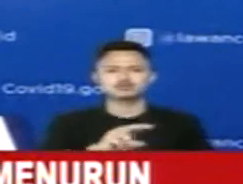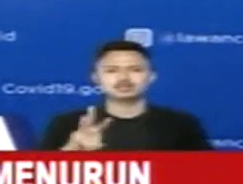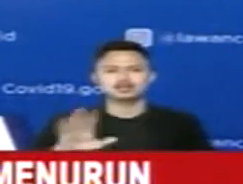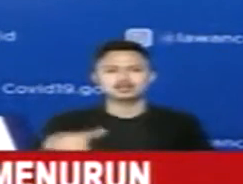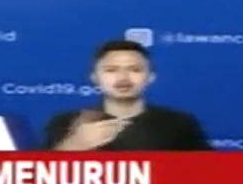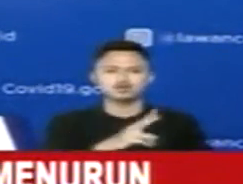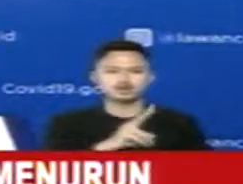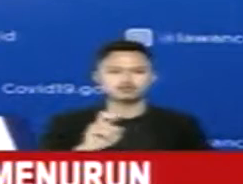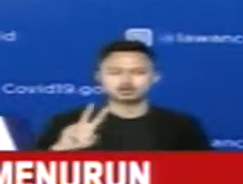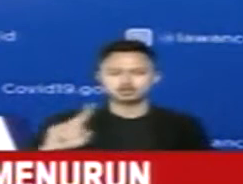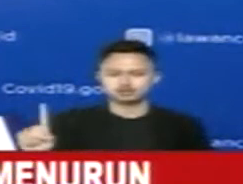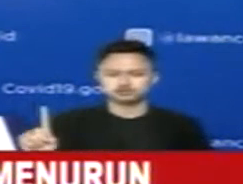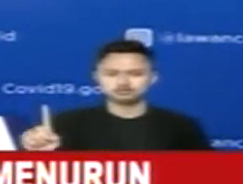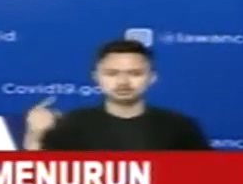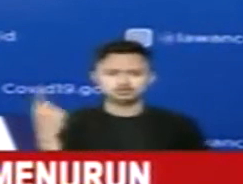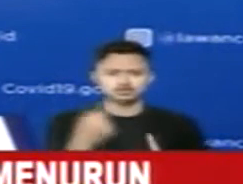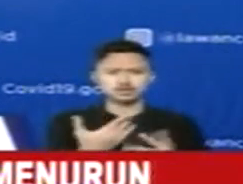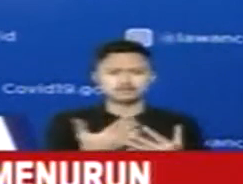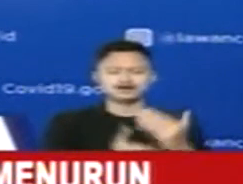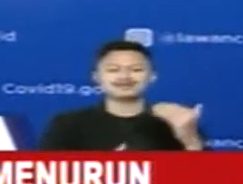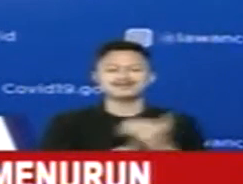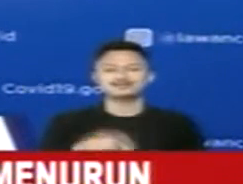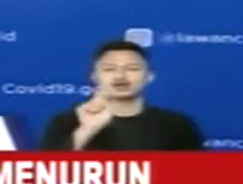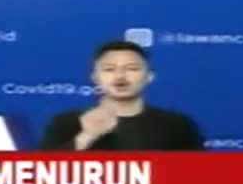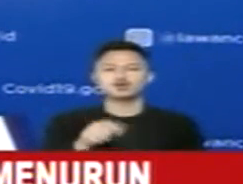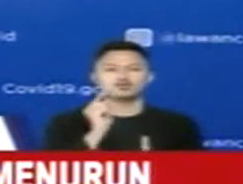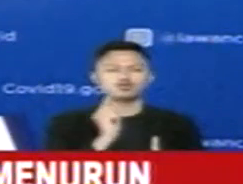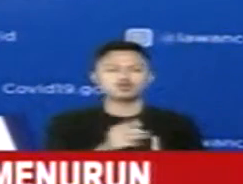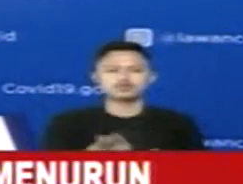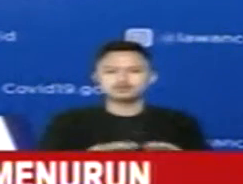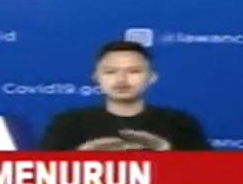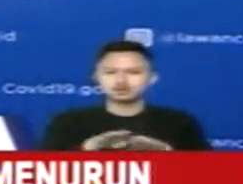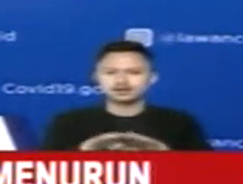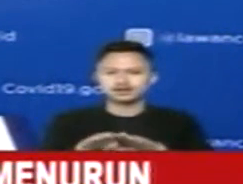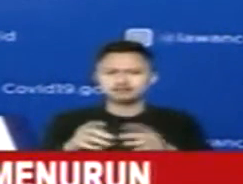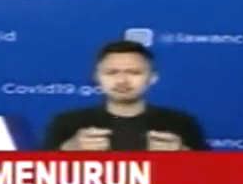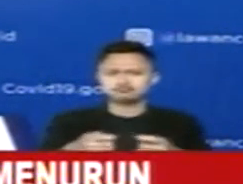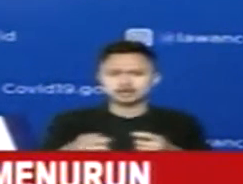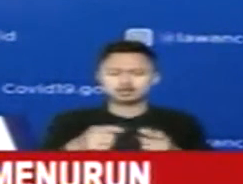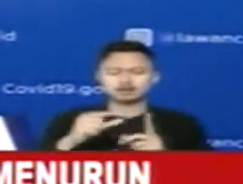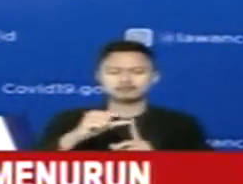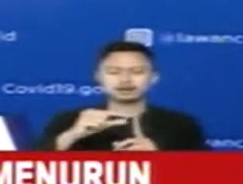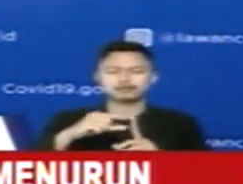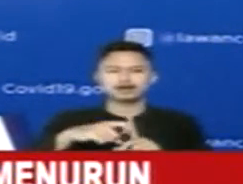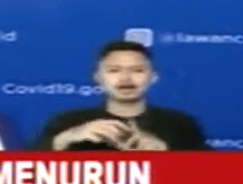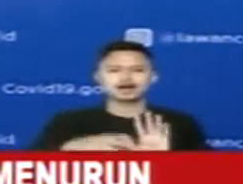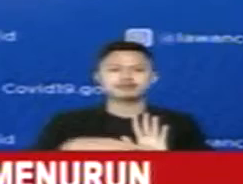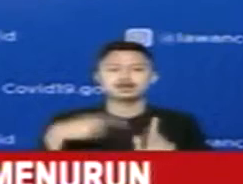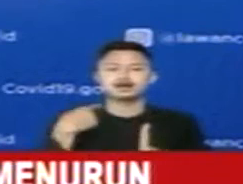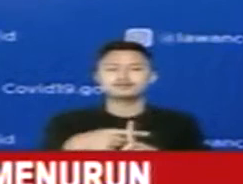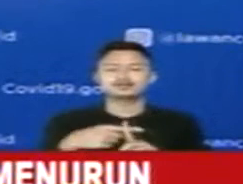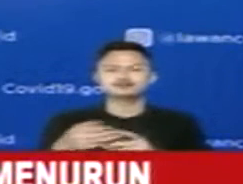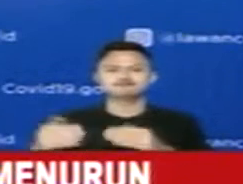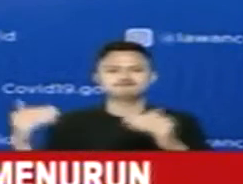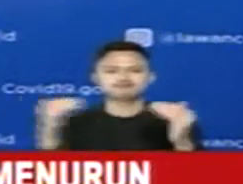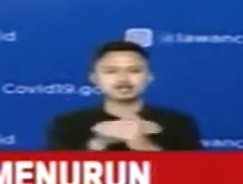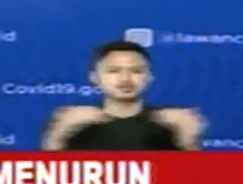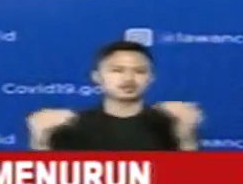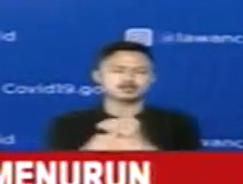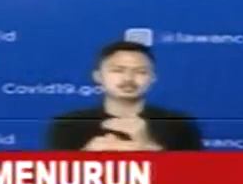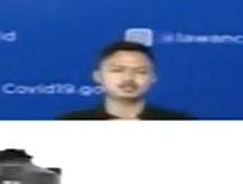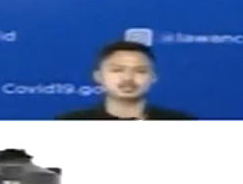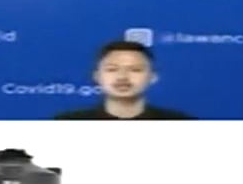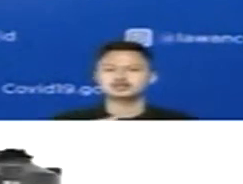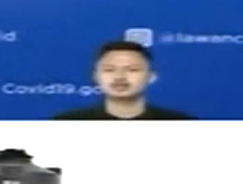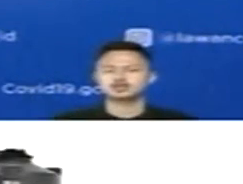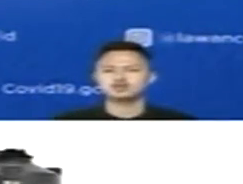Juru bicara Satgas Penanganan COVID-19, Profesor Wiku Adhisa Smito menyebutkan perkembangan baik ini terjadi di tengah aktivitas masyarakat yang